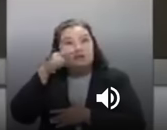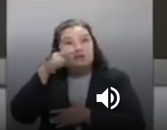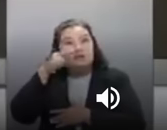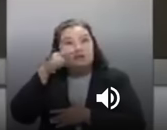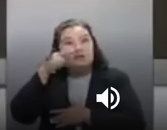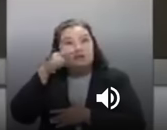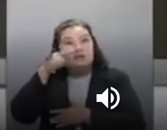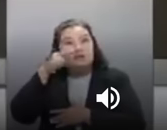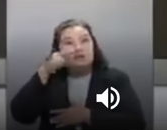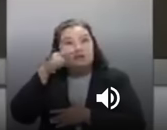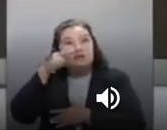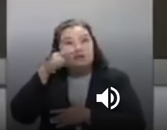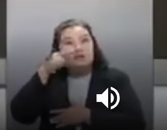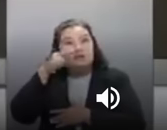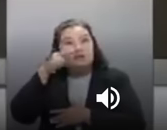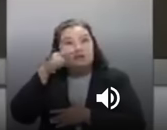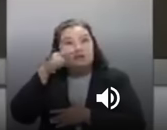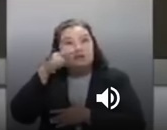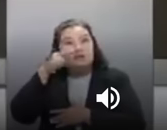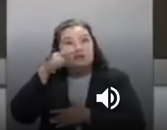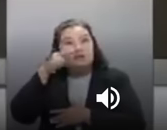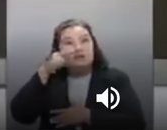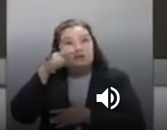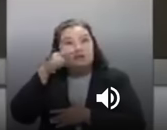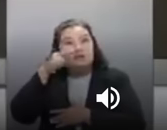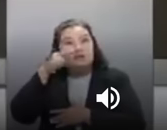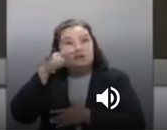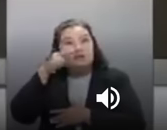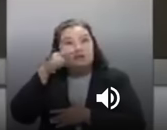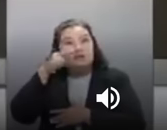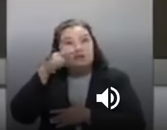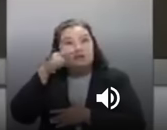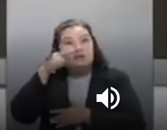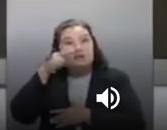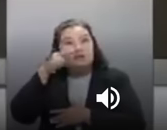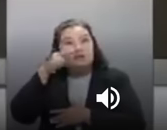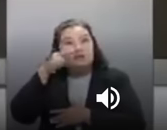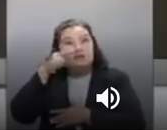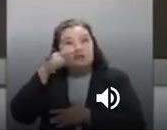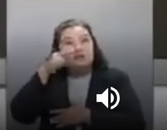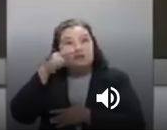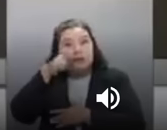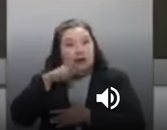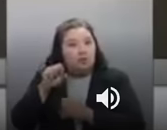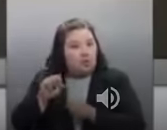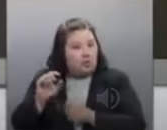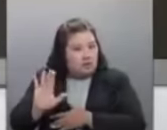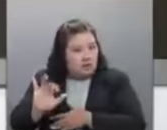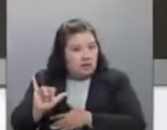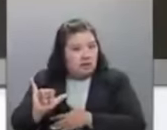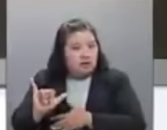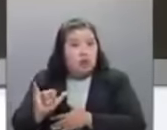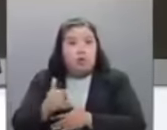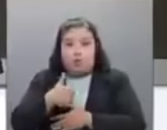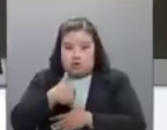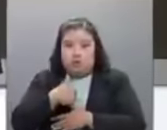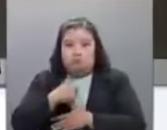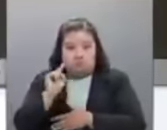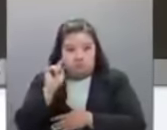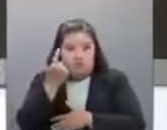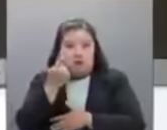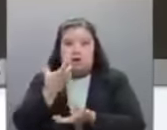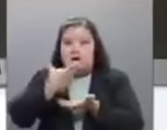บายุบาบอเทตคาวิเทศเพลหรือปวายุโกสิทธิภาพบายุบาบอตาบา วันนี้ดิฉันจะมาเปิ